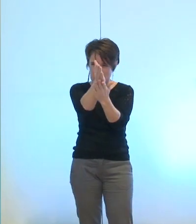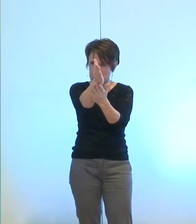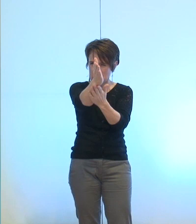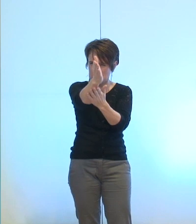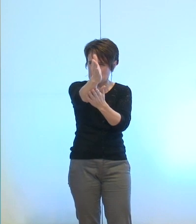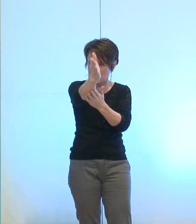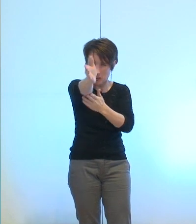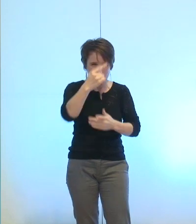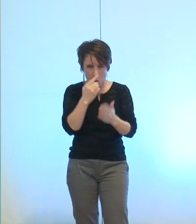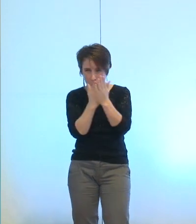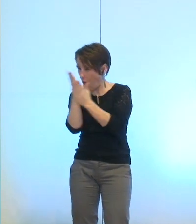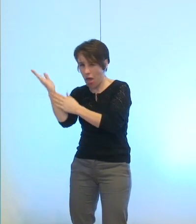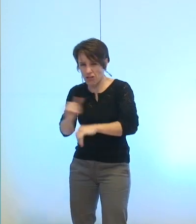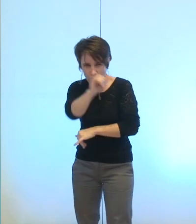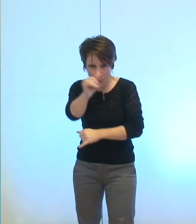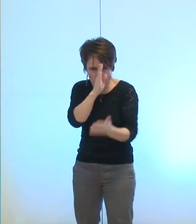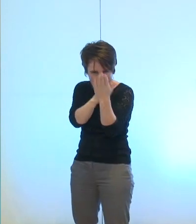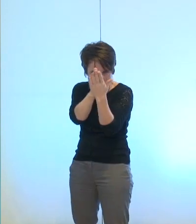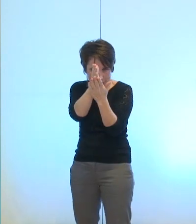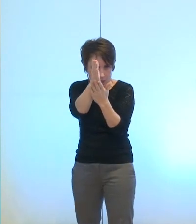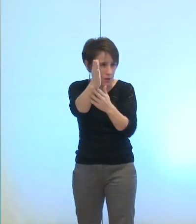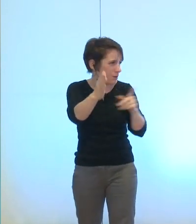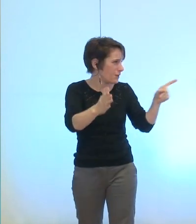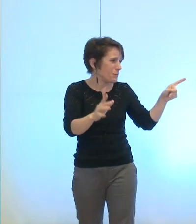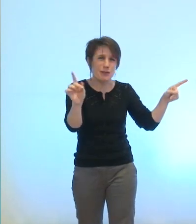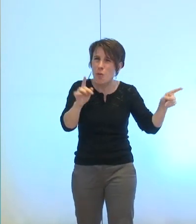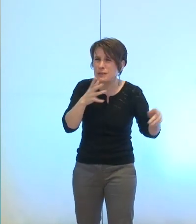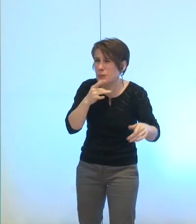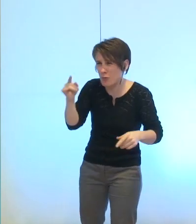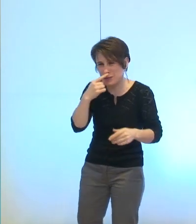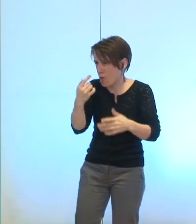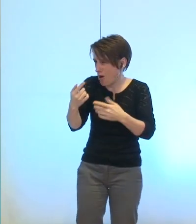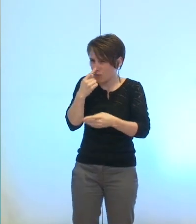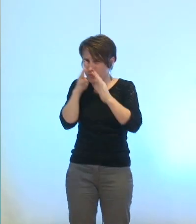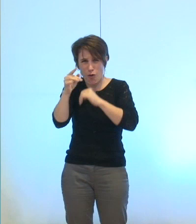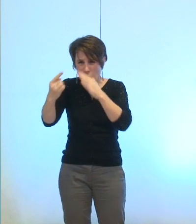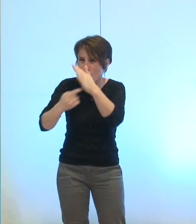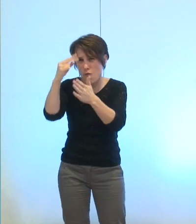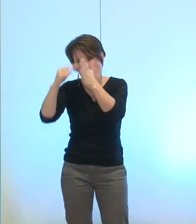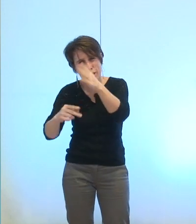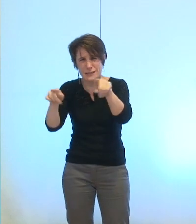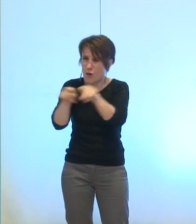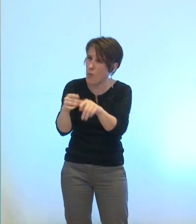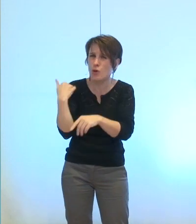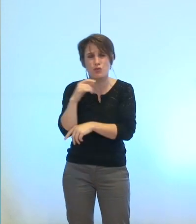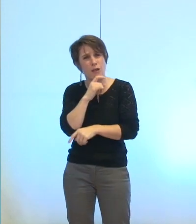rien ne me fera dévier c'est vous êtes mélangé dans les papiers on a l'impression que c'est la même que tout à l'heure que vous recyclez là